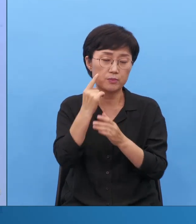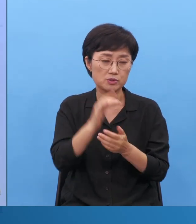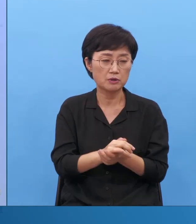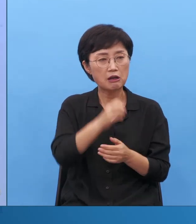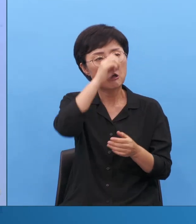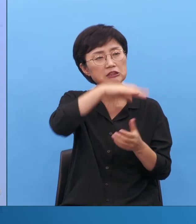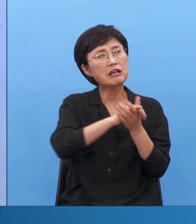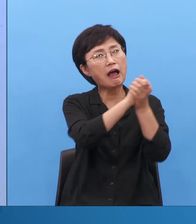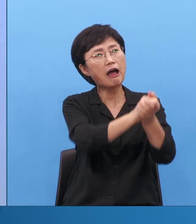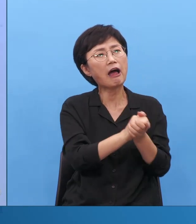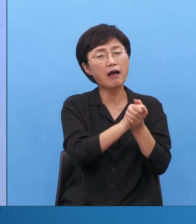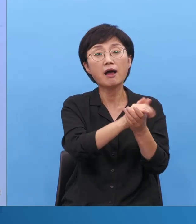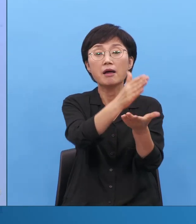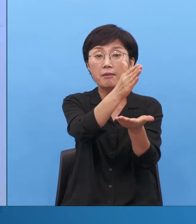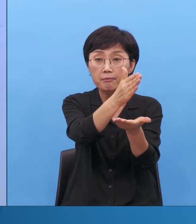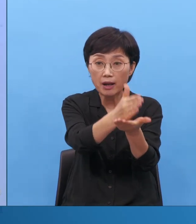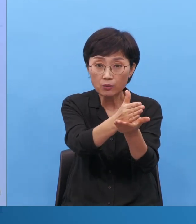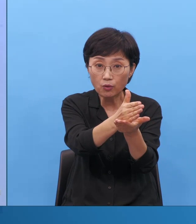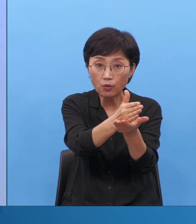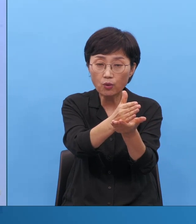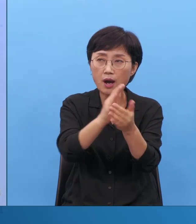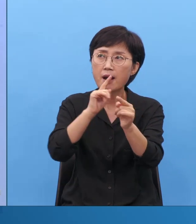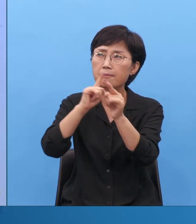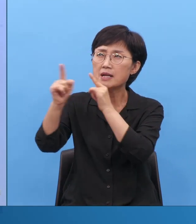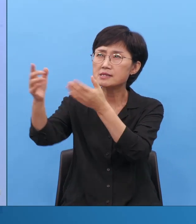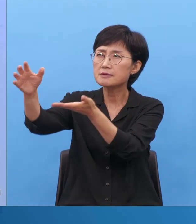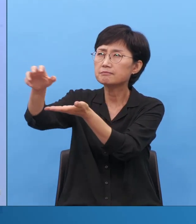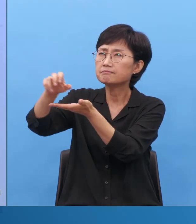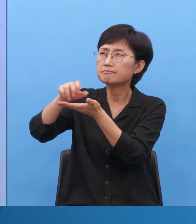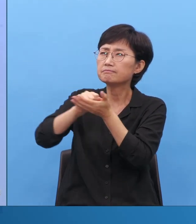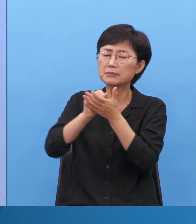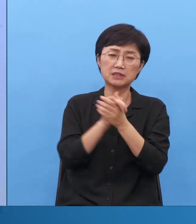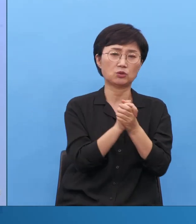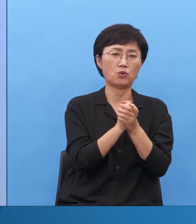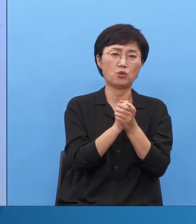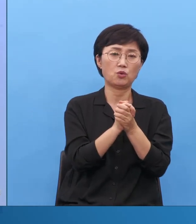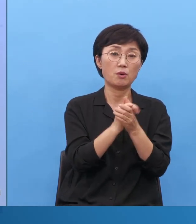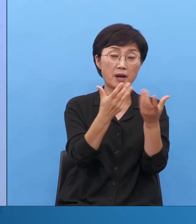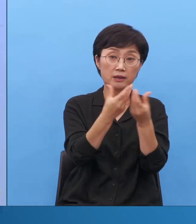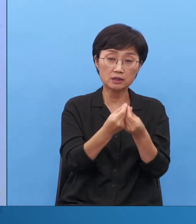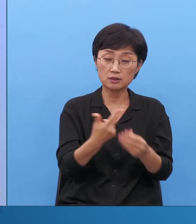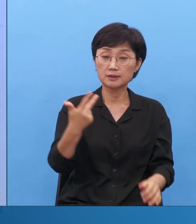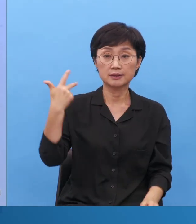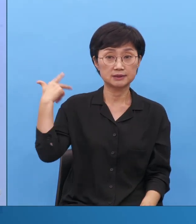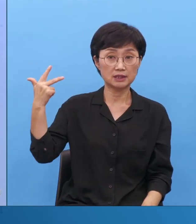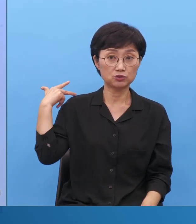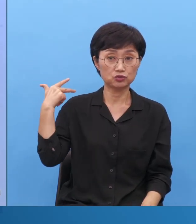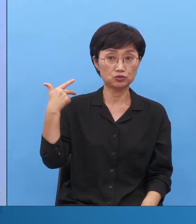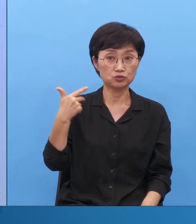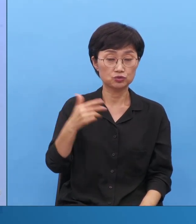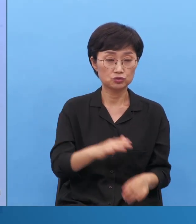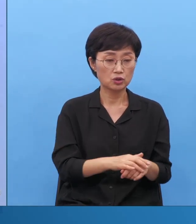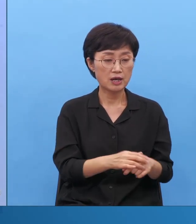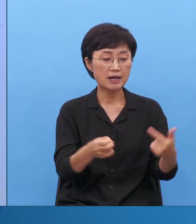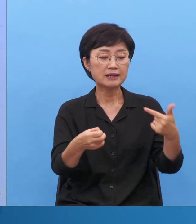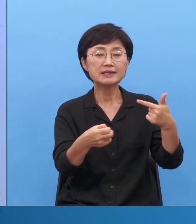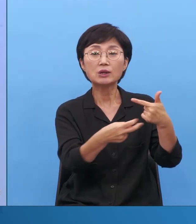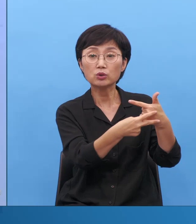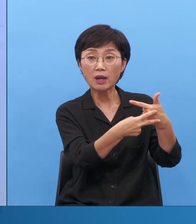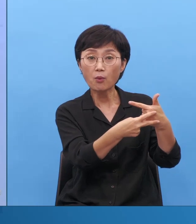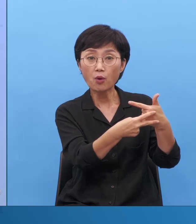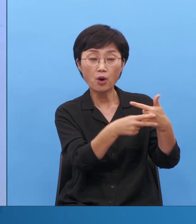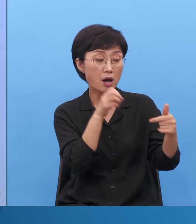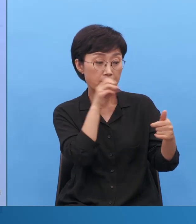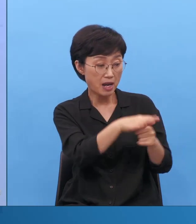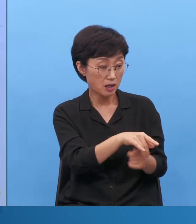돼요. Don't just do it. You have to hold on to God's 지난 주간 word. 일부 말씀 뭐죠? What was last week's 니고데모에게 worship? 중요한 대답을 했잖아요. He gave a very important answer to Nicodemus.